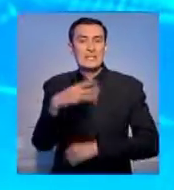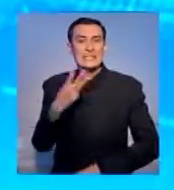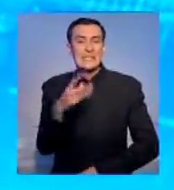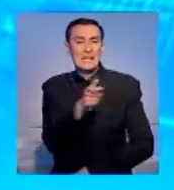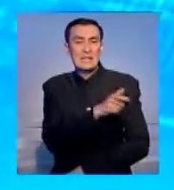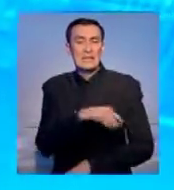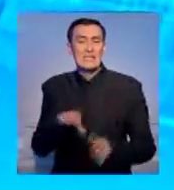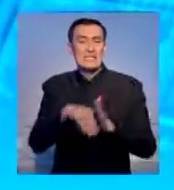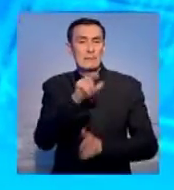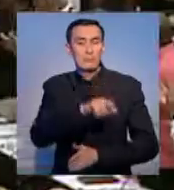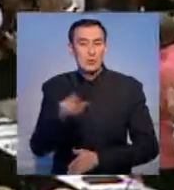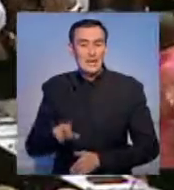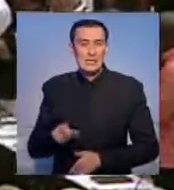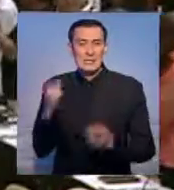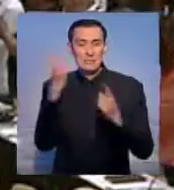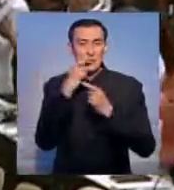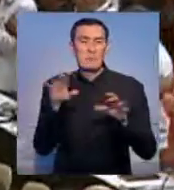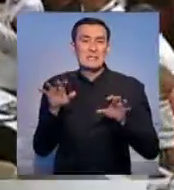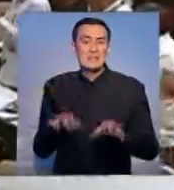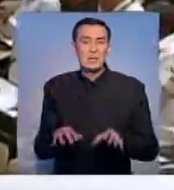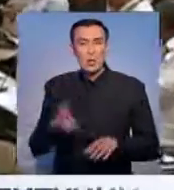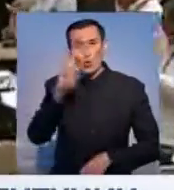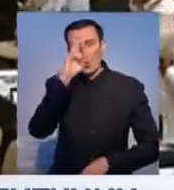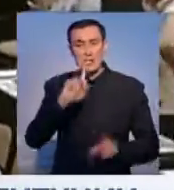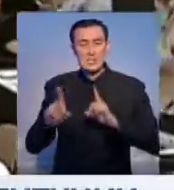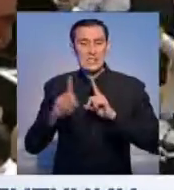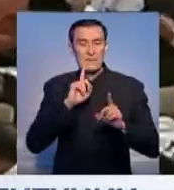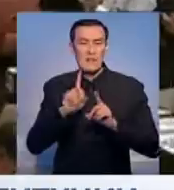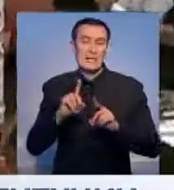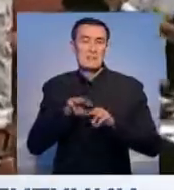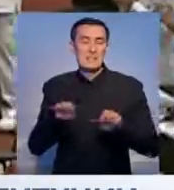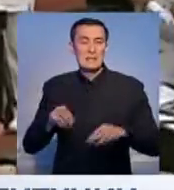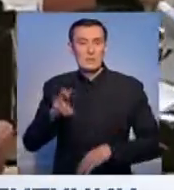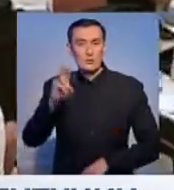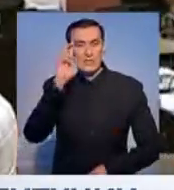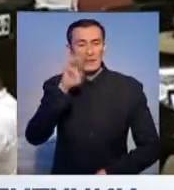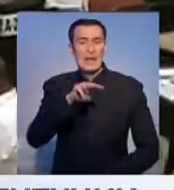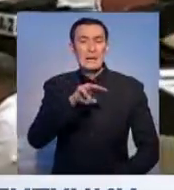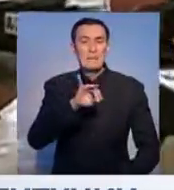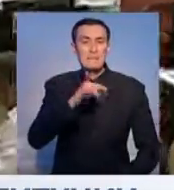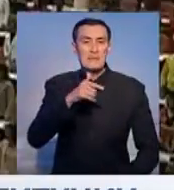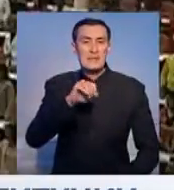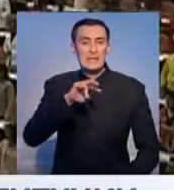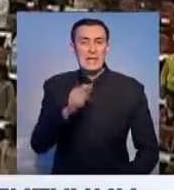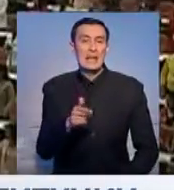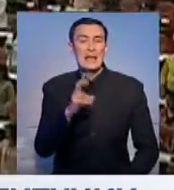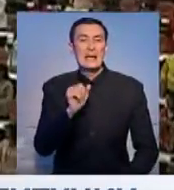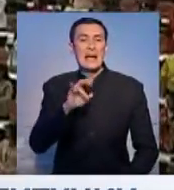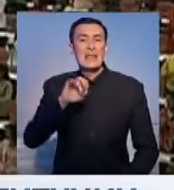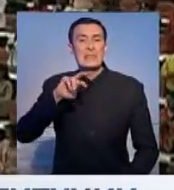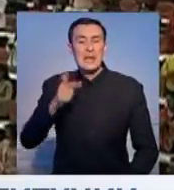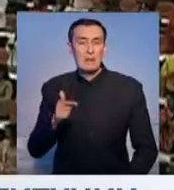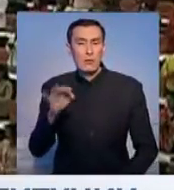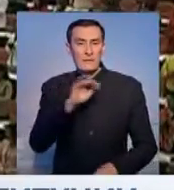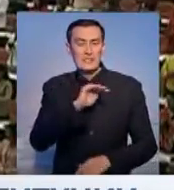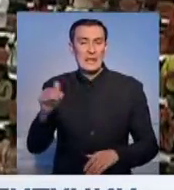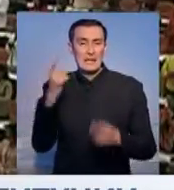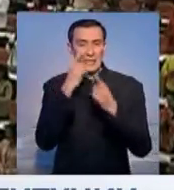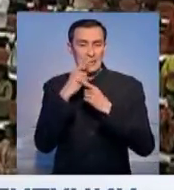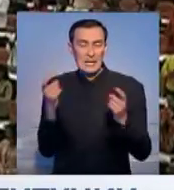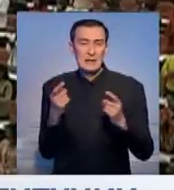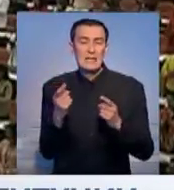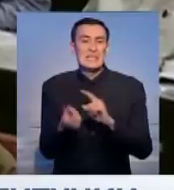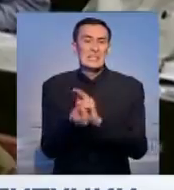этом сообщил председатель Государственного совета и Совета министров страны Мигель Диас-Канель. По официальной информации,